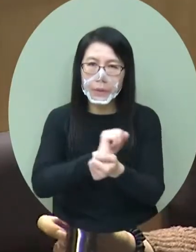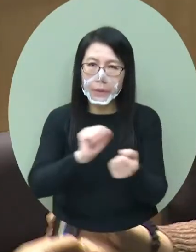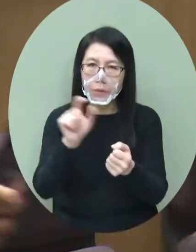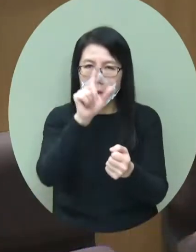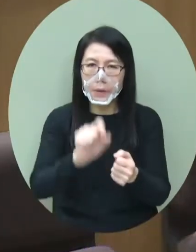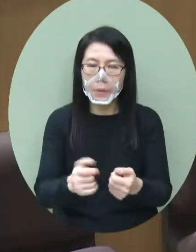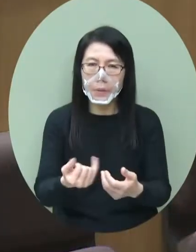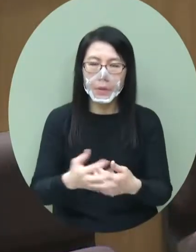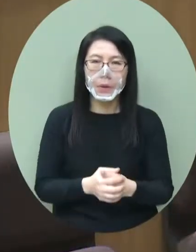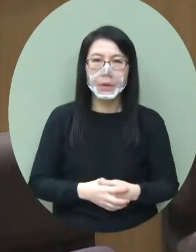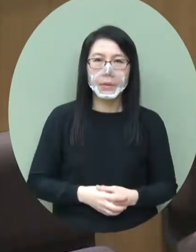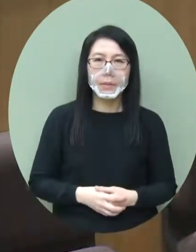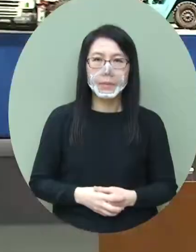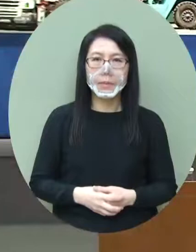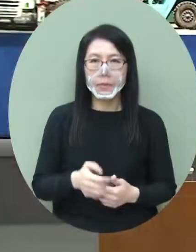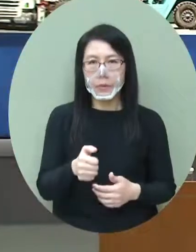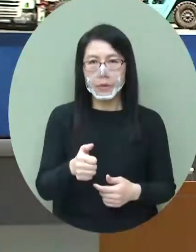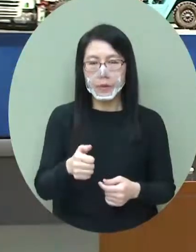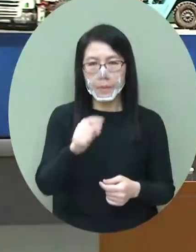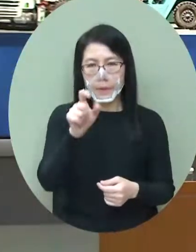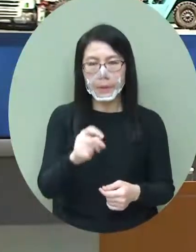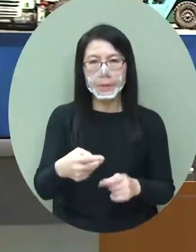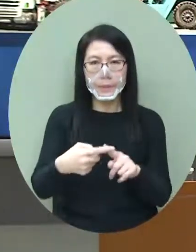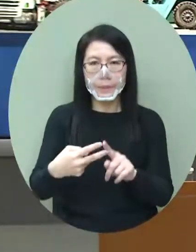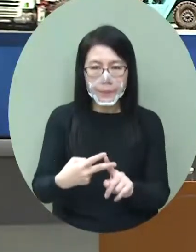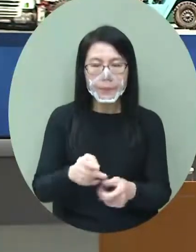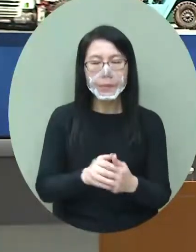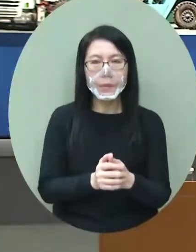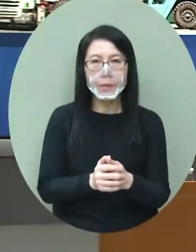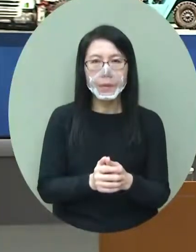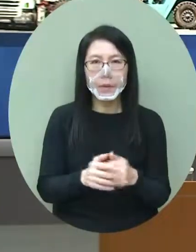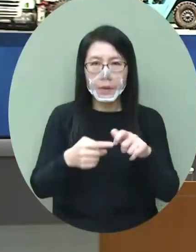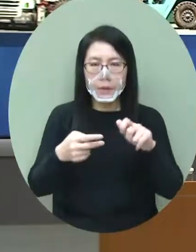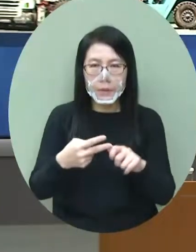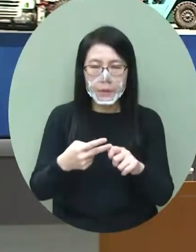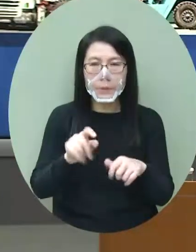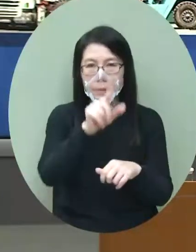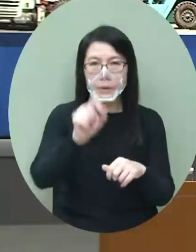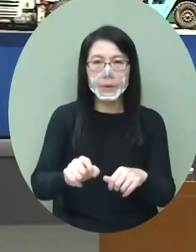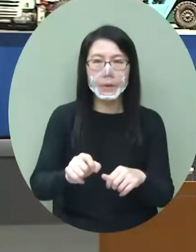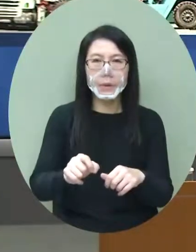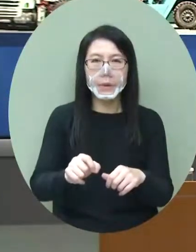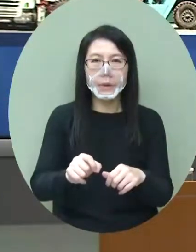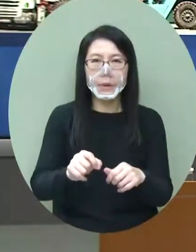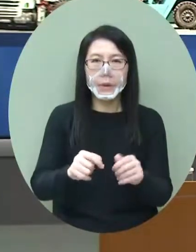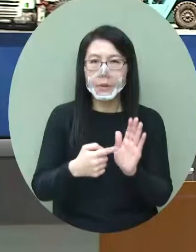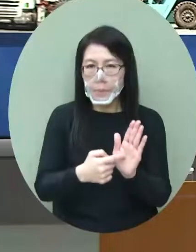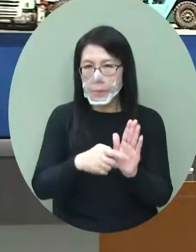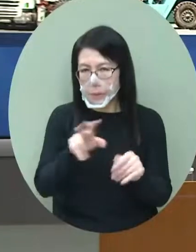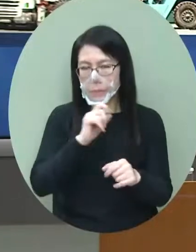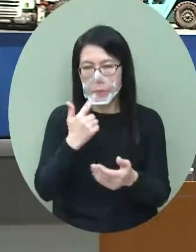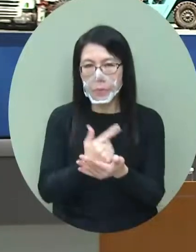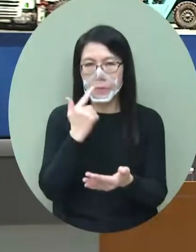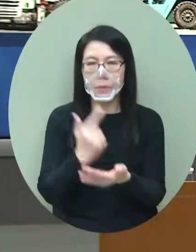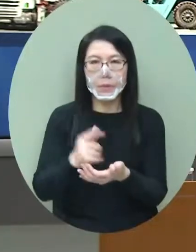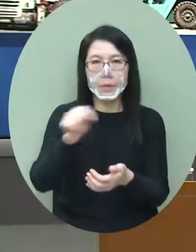个问题呢？谢谢。谢谢两个问题。两个问题呢其实都点出一个